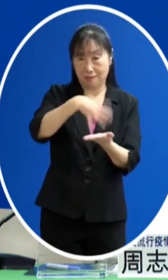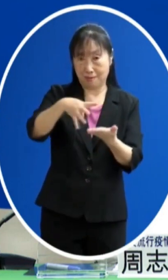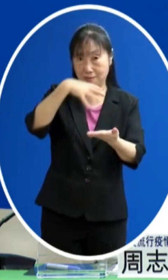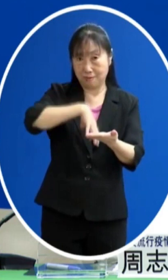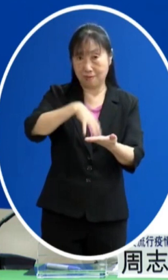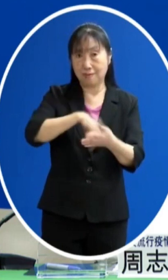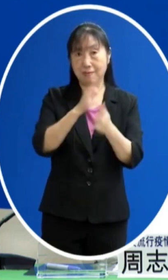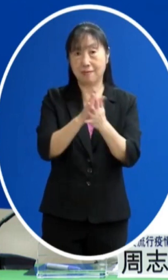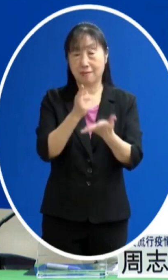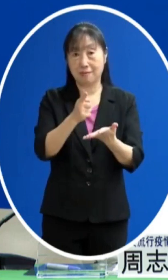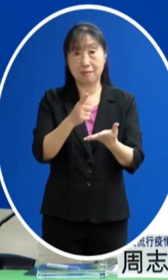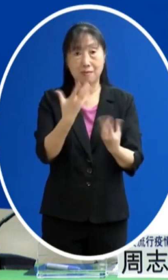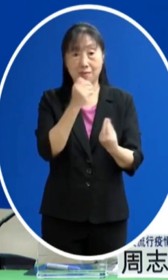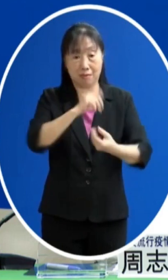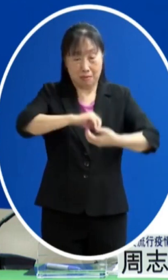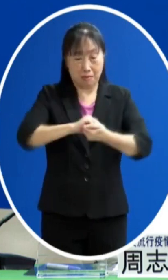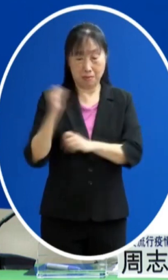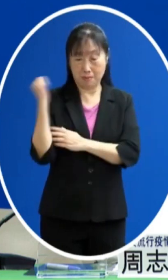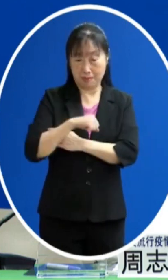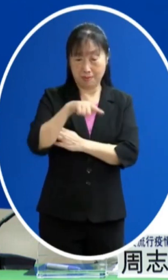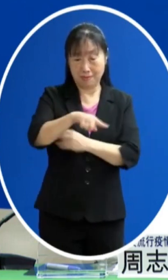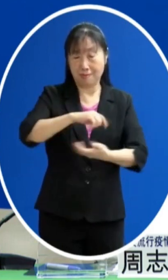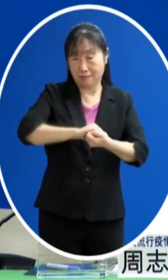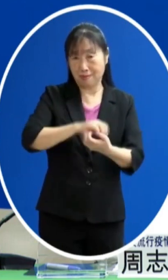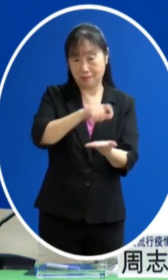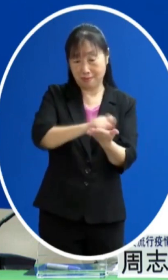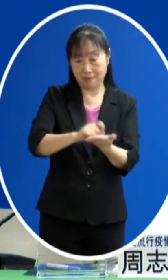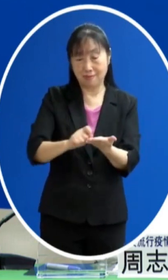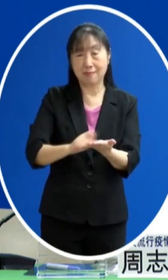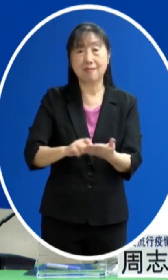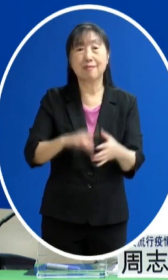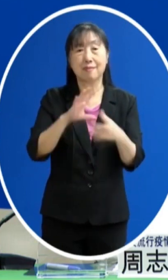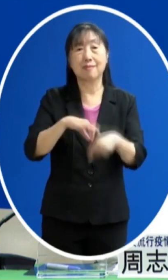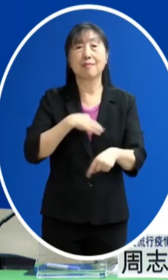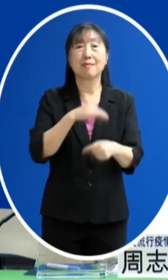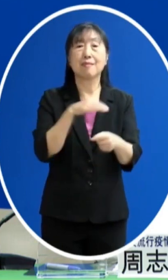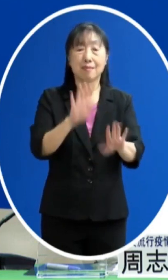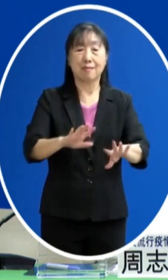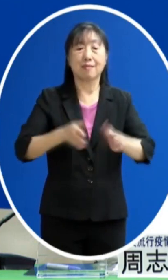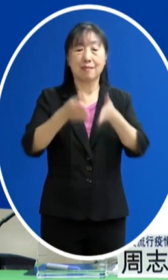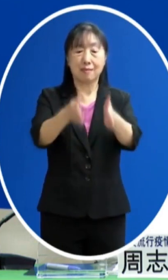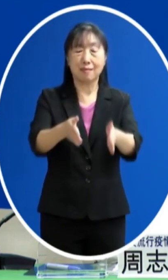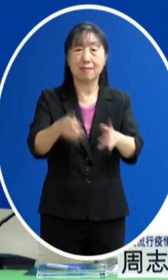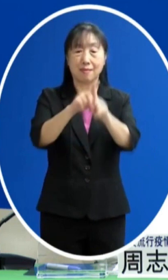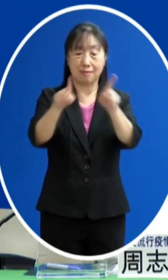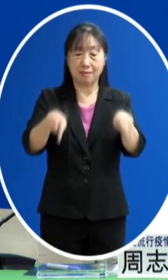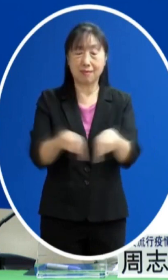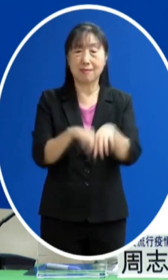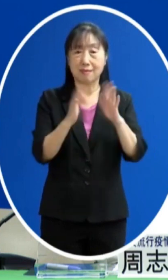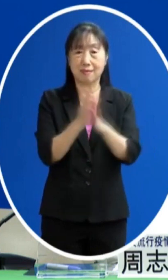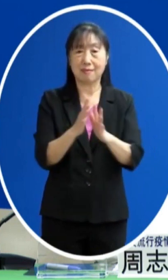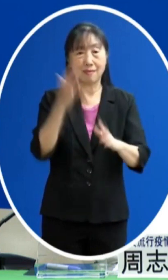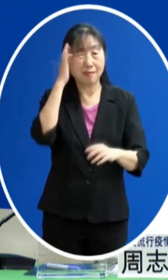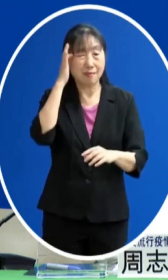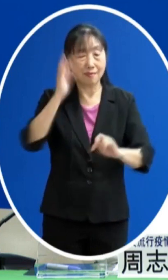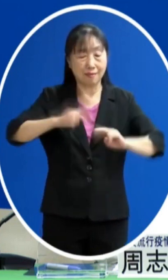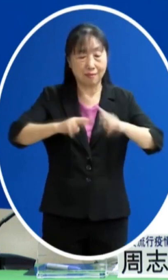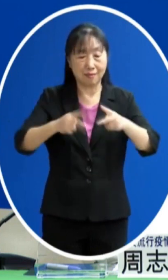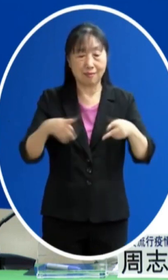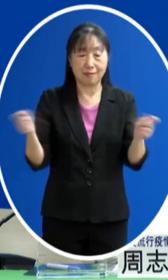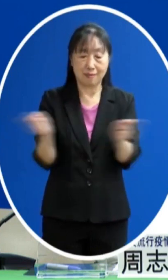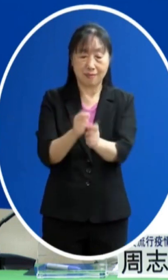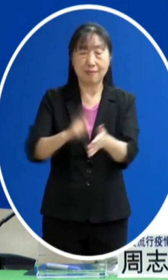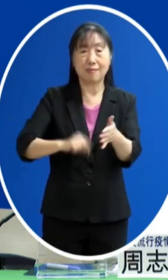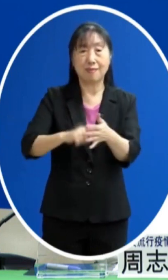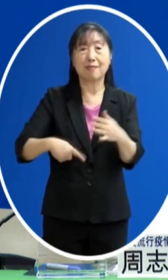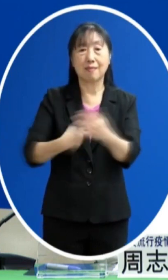格也是列为非必填，那就是说我们让整个文书作业能够大幅的简化，能够让医师更专注在跟病人说明